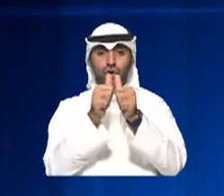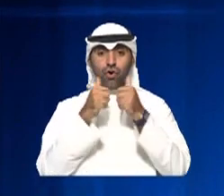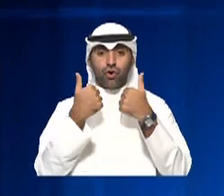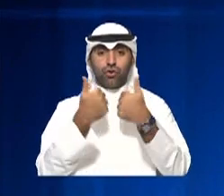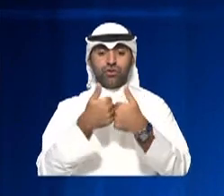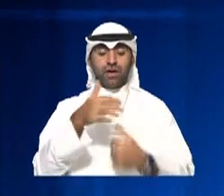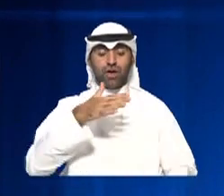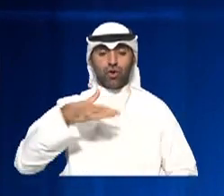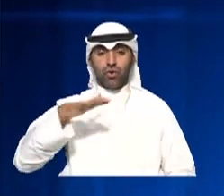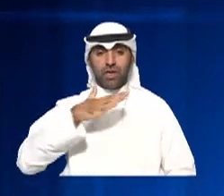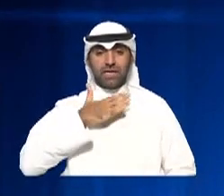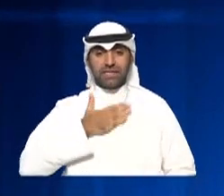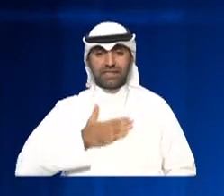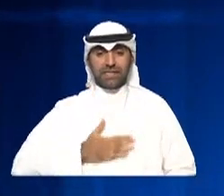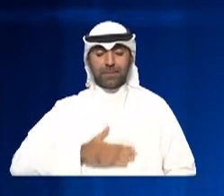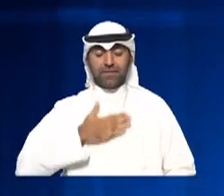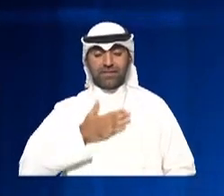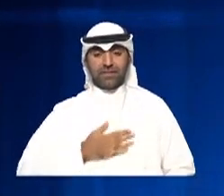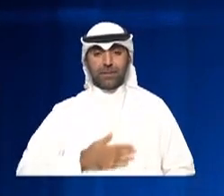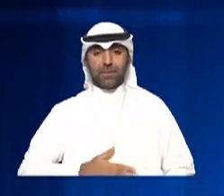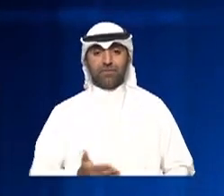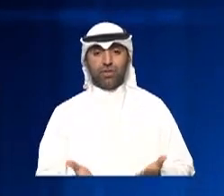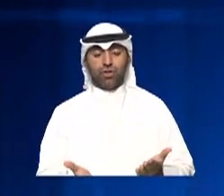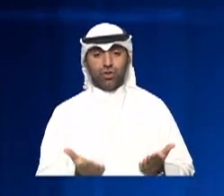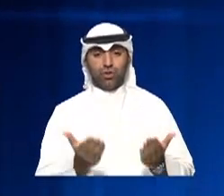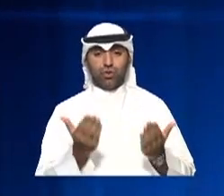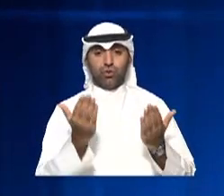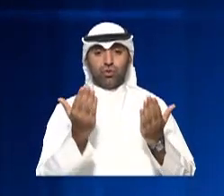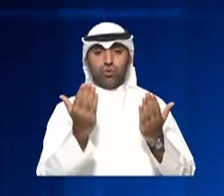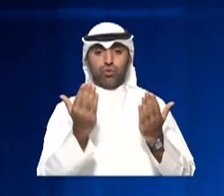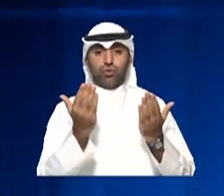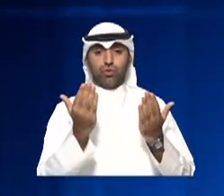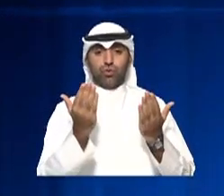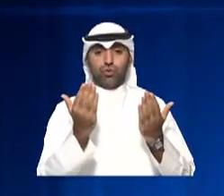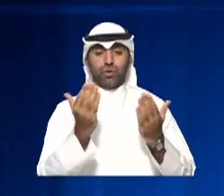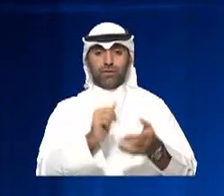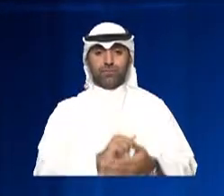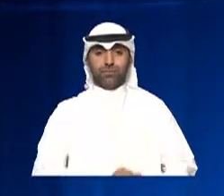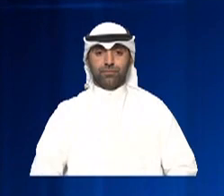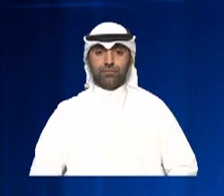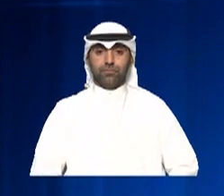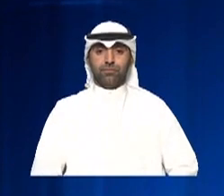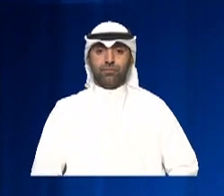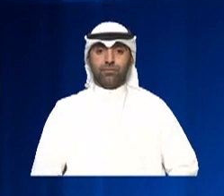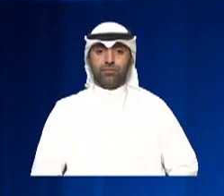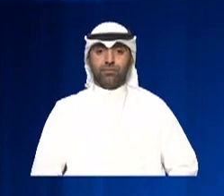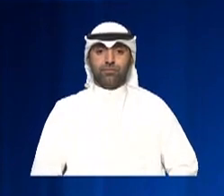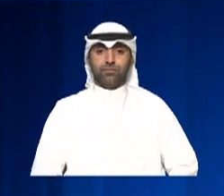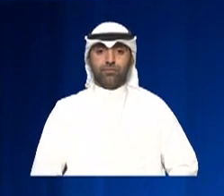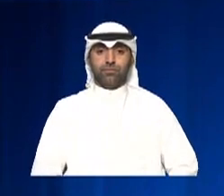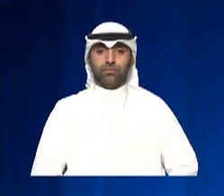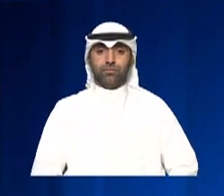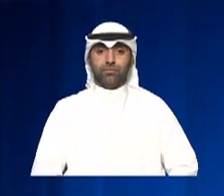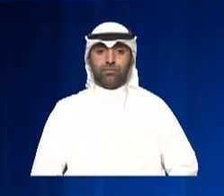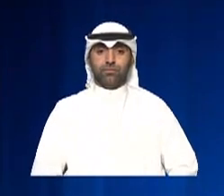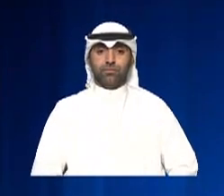جناته وأن يلهم الأسرة المالكة الكريمة جميل الصبر وحسن العزاء.